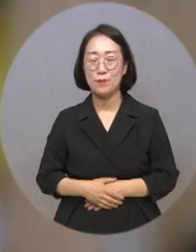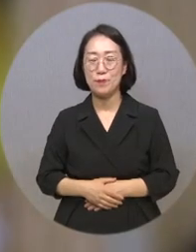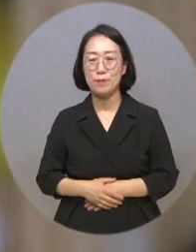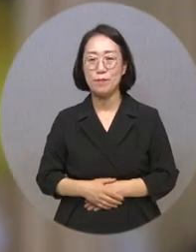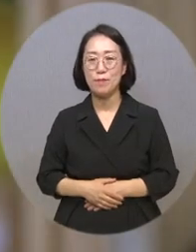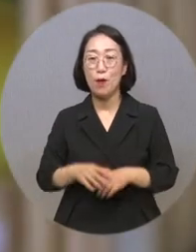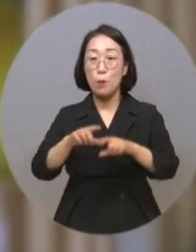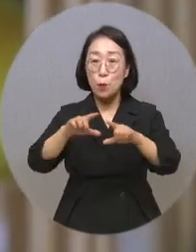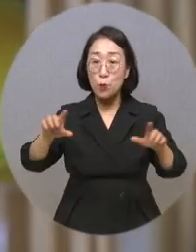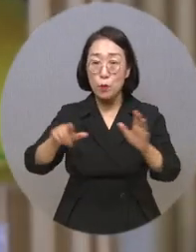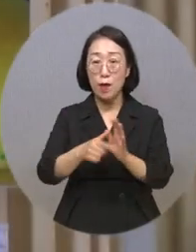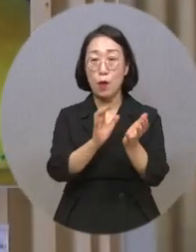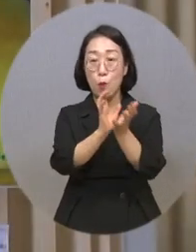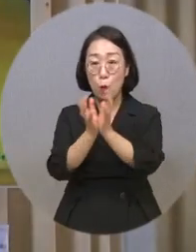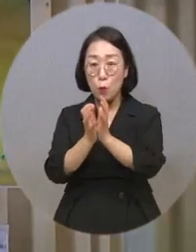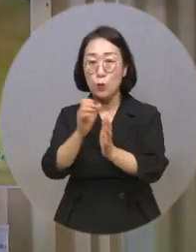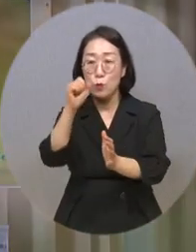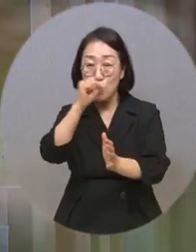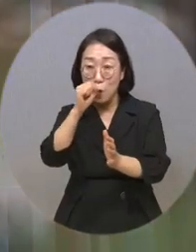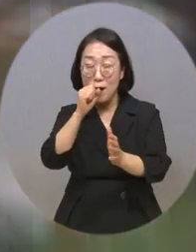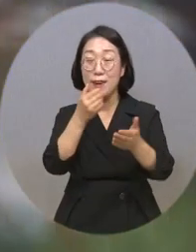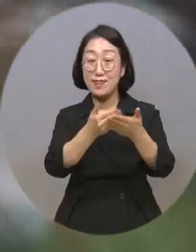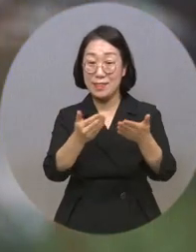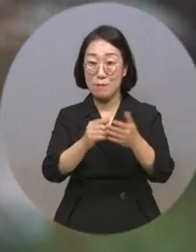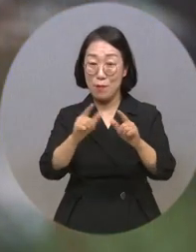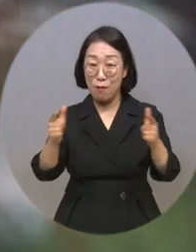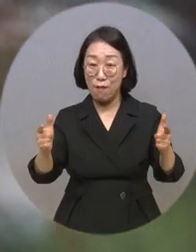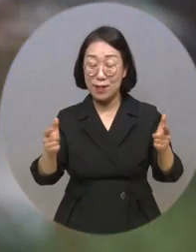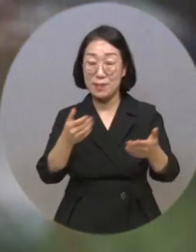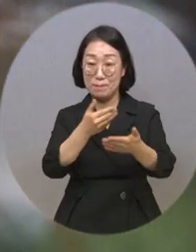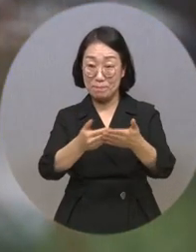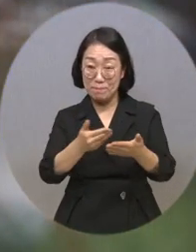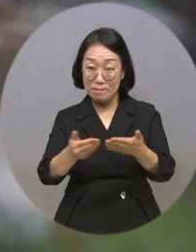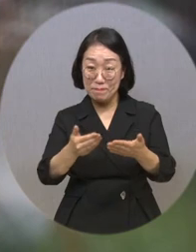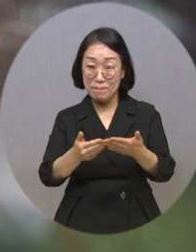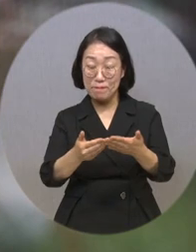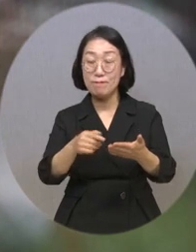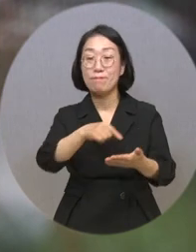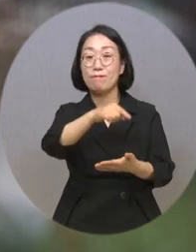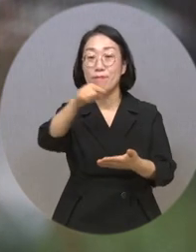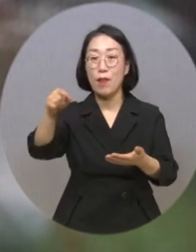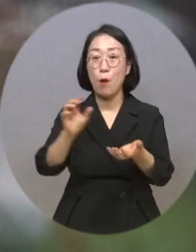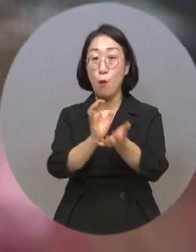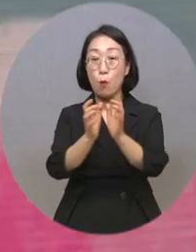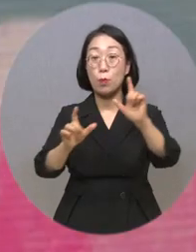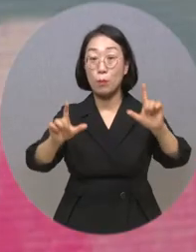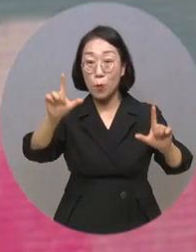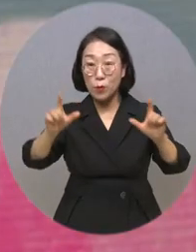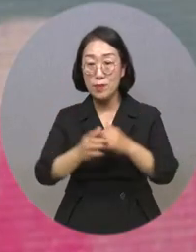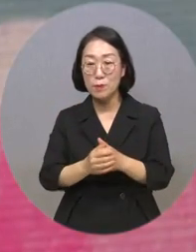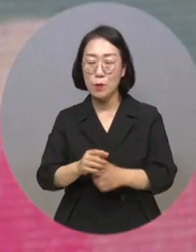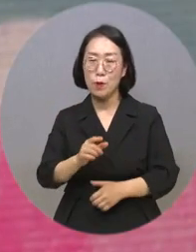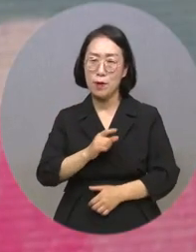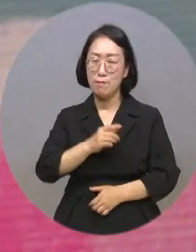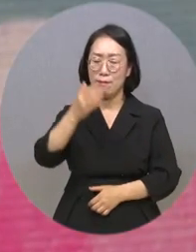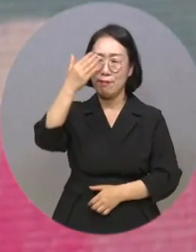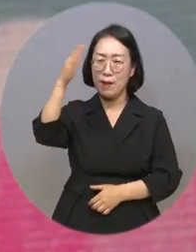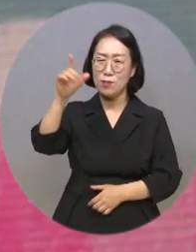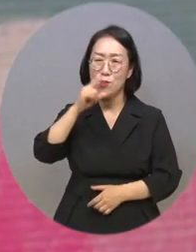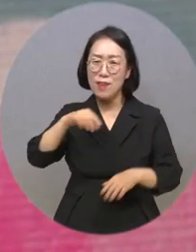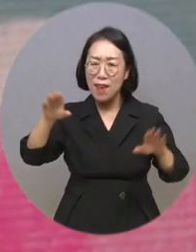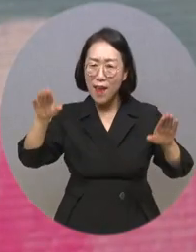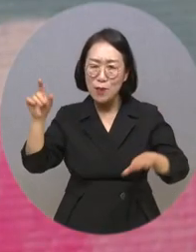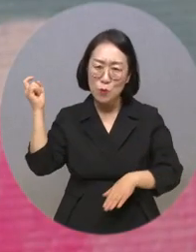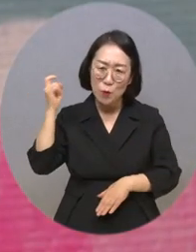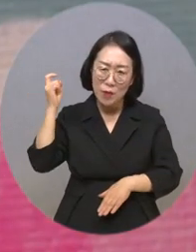이처럼 평소 꽃을 소재로 작품 활동을 해온 김명희 작가는 꽃이 핀 모습이나 이름 모를 새들의 노래소리